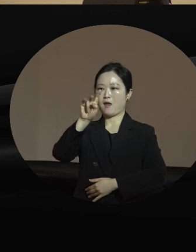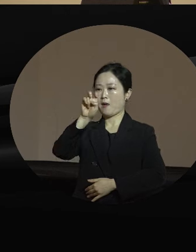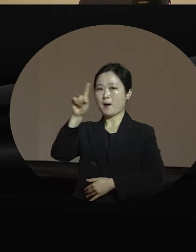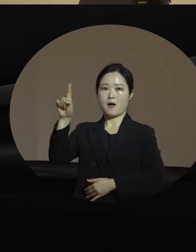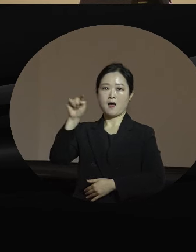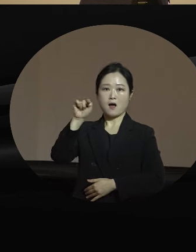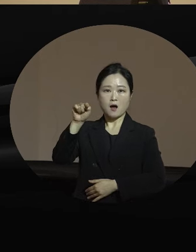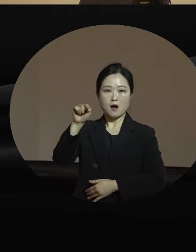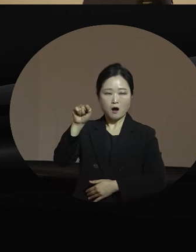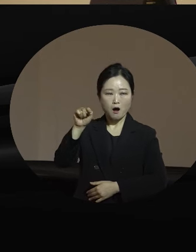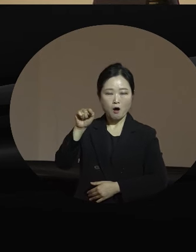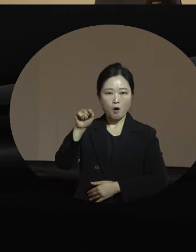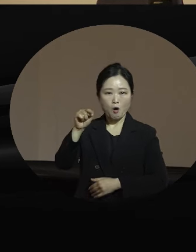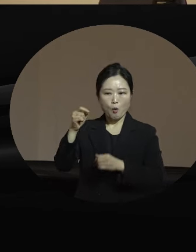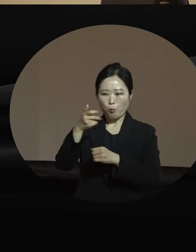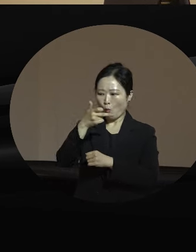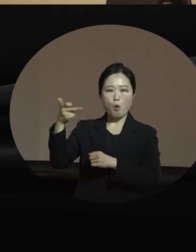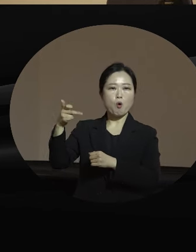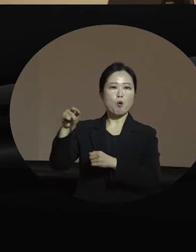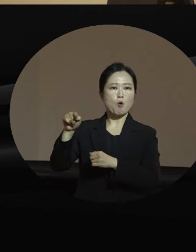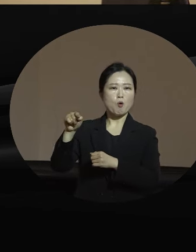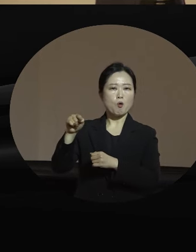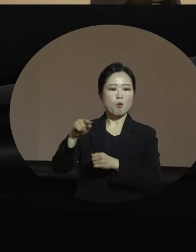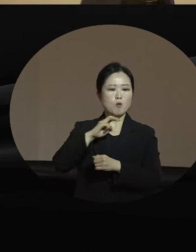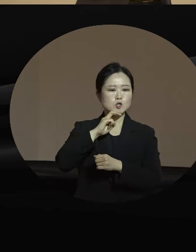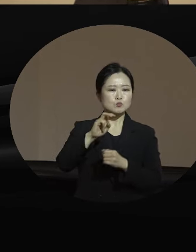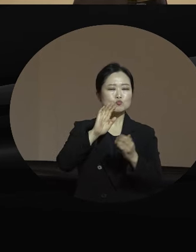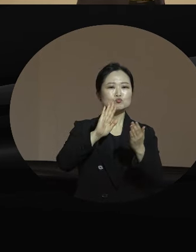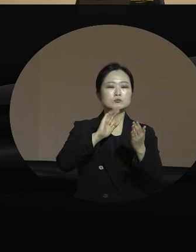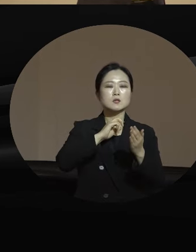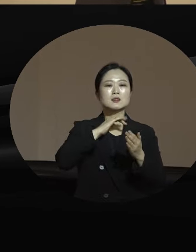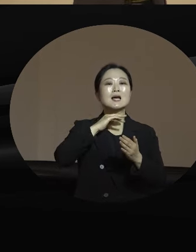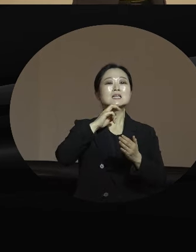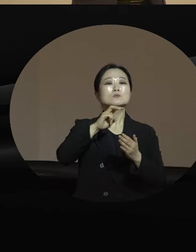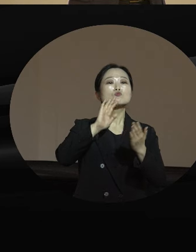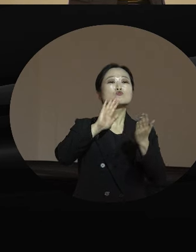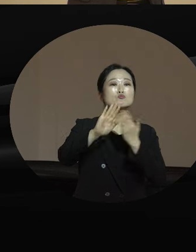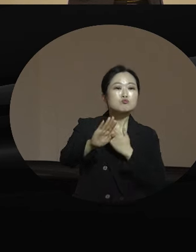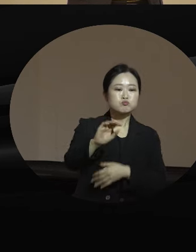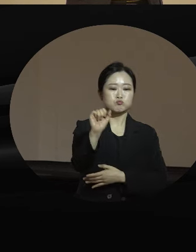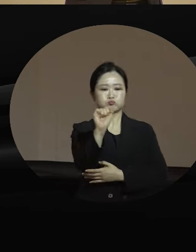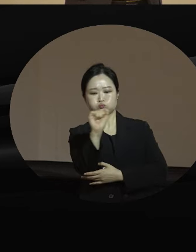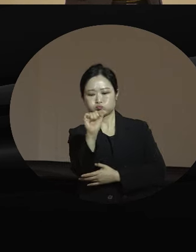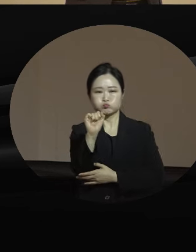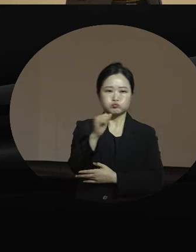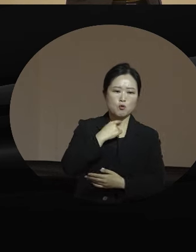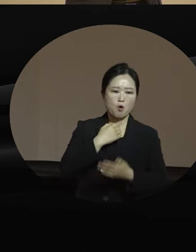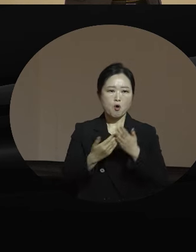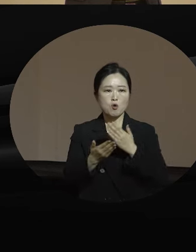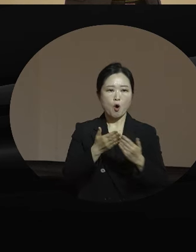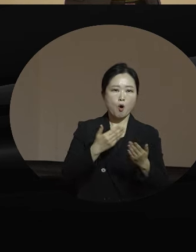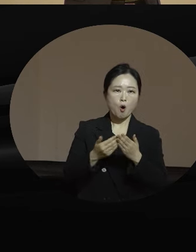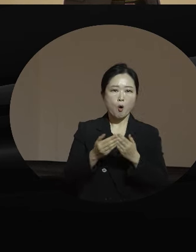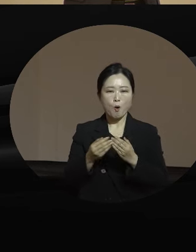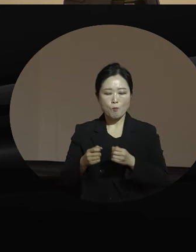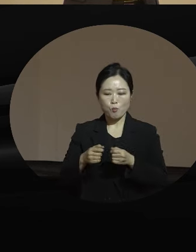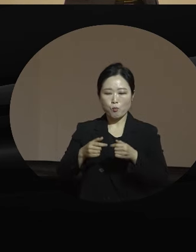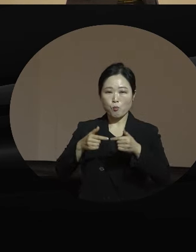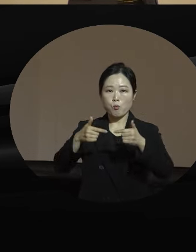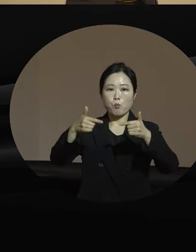부피가 더 커요. 그러니까 20살 넘어서 운전을 10년, 20년 새로운 곳을 막 내비게이트 하면 이들의 해마라는 해부학적